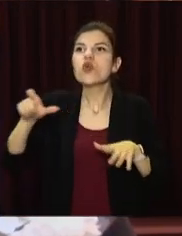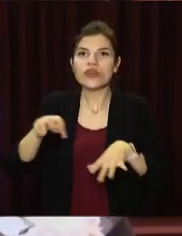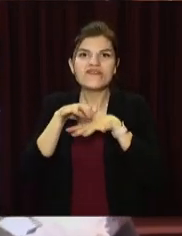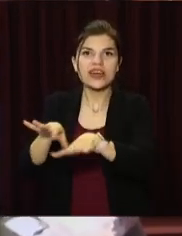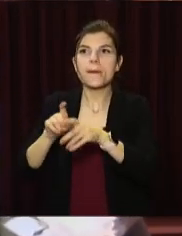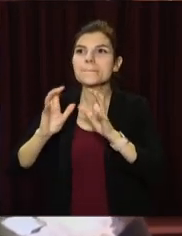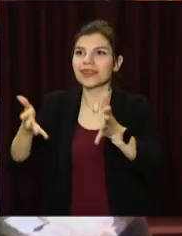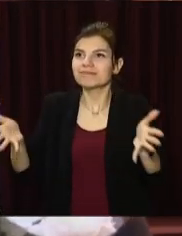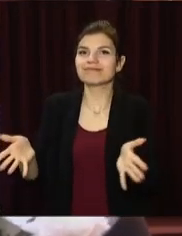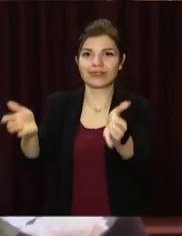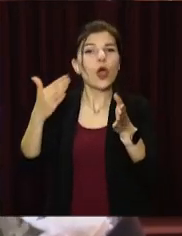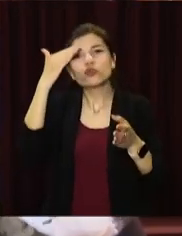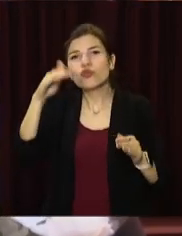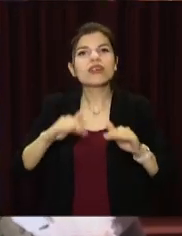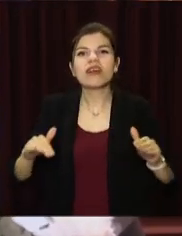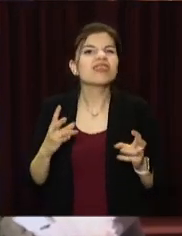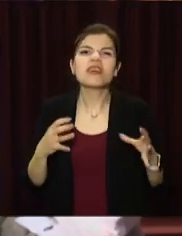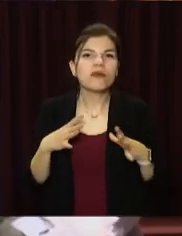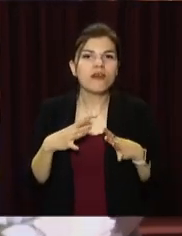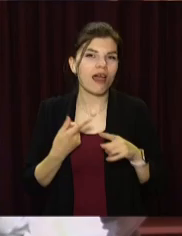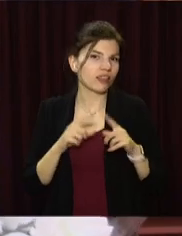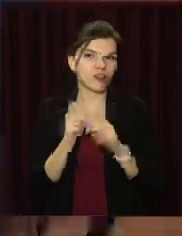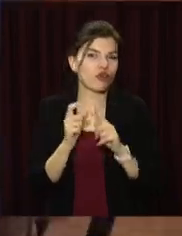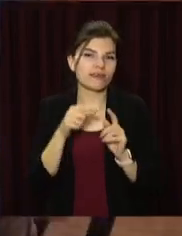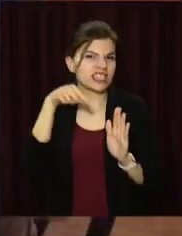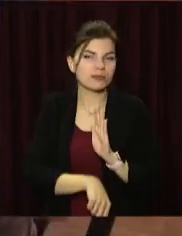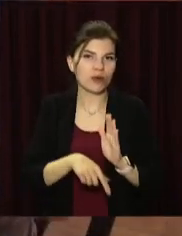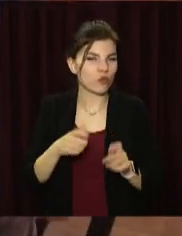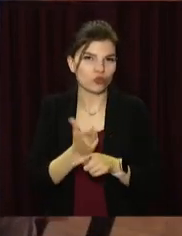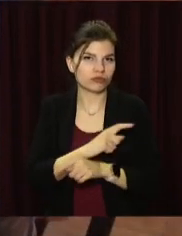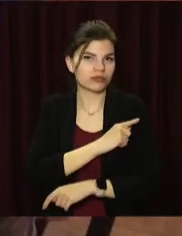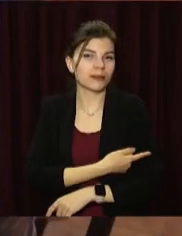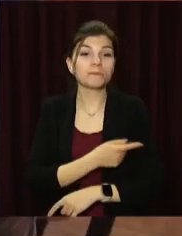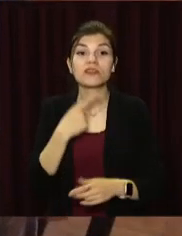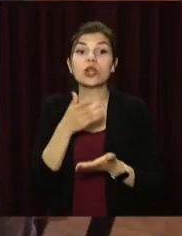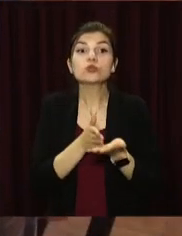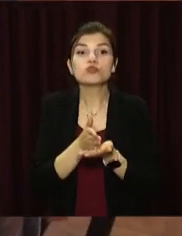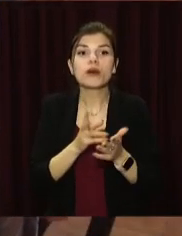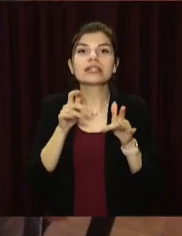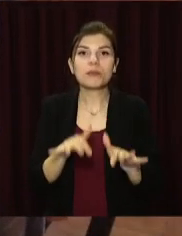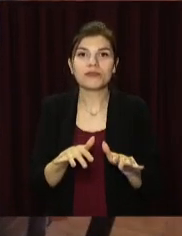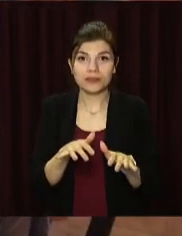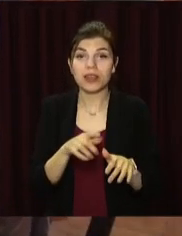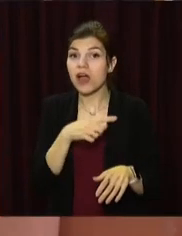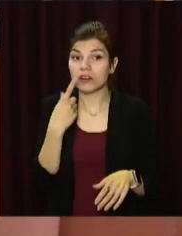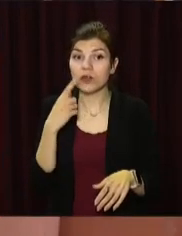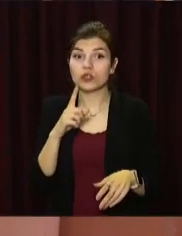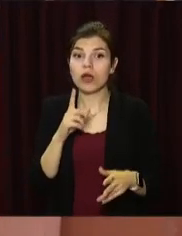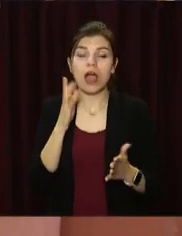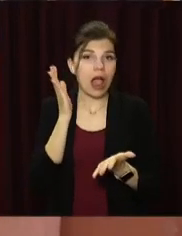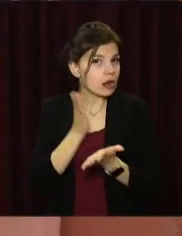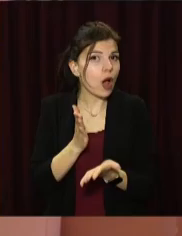этот мир. Ну, чужих дітей не буває. Вот это, в этих словах заключено все. Фахівці служби у справах дітей Кам'янської міськради кажуть,